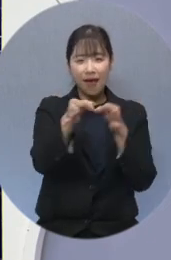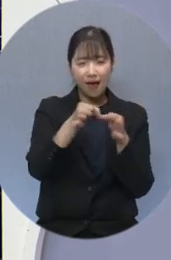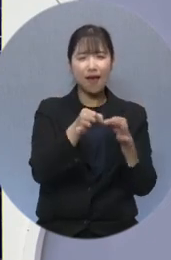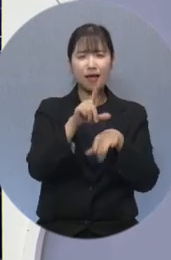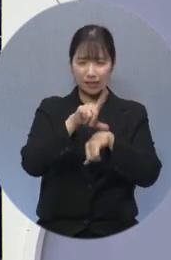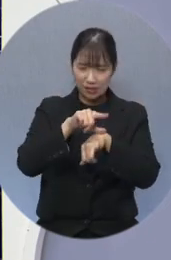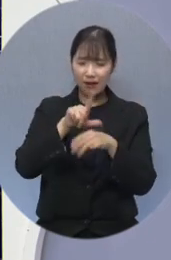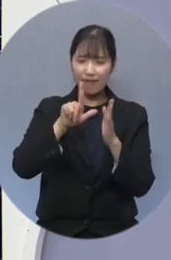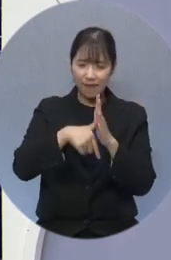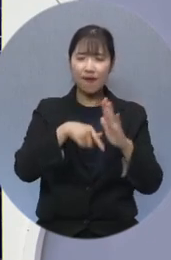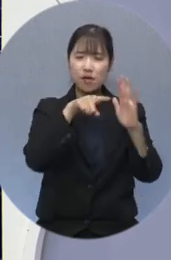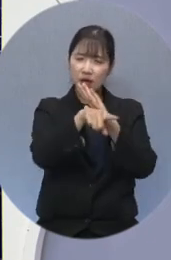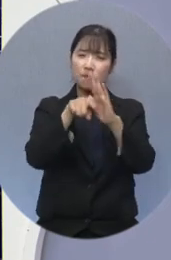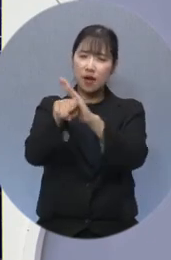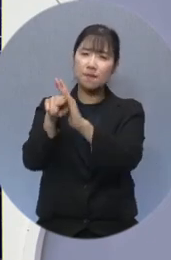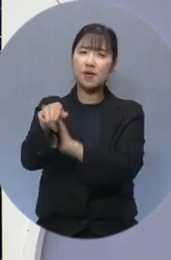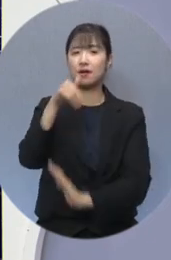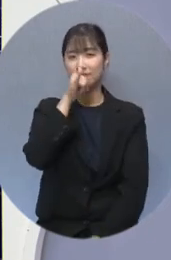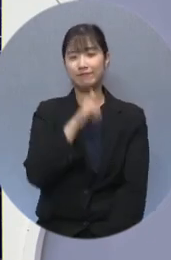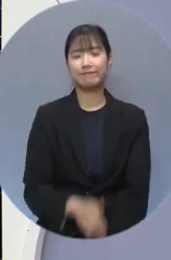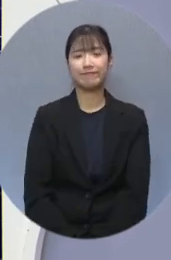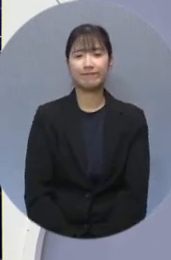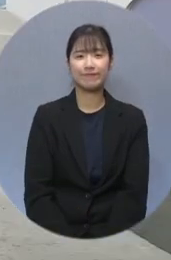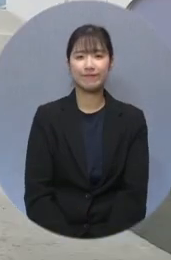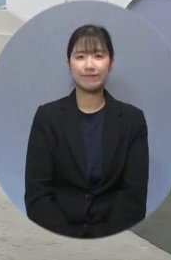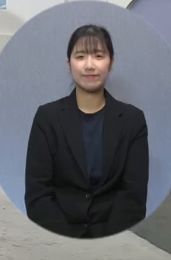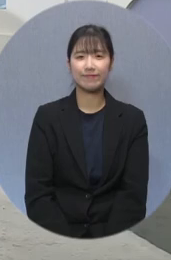대로 이렇게 또 방문하기도 하고 그렇습니다. 네네.